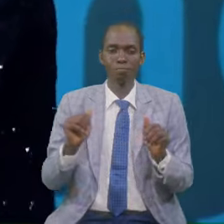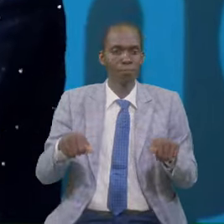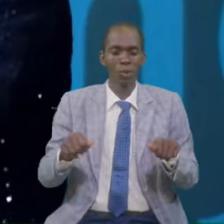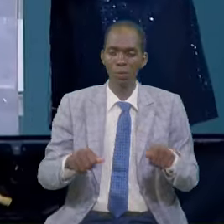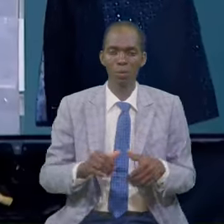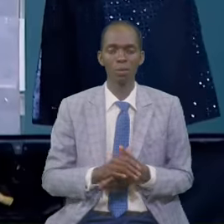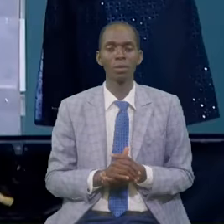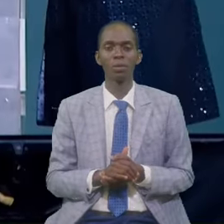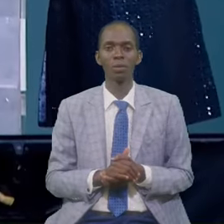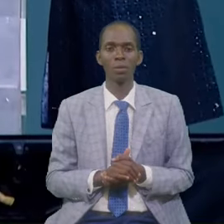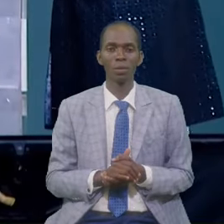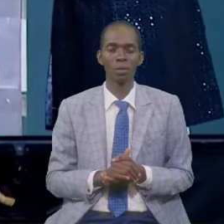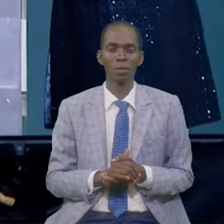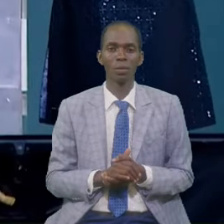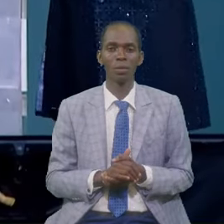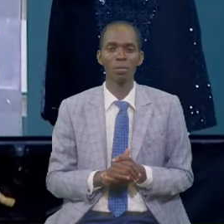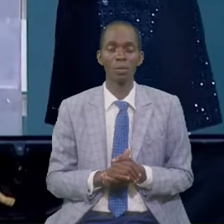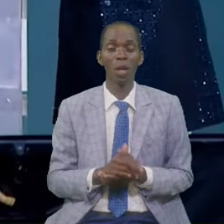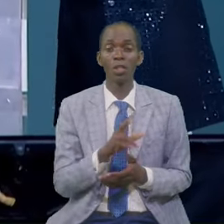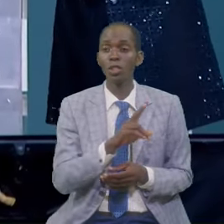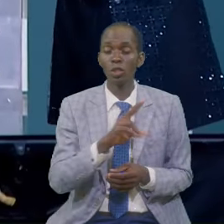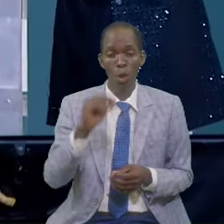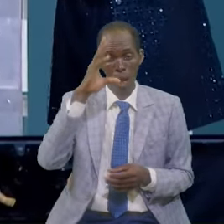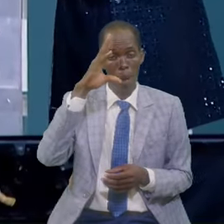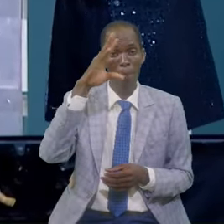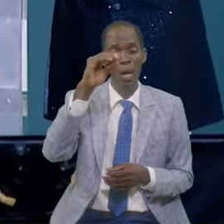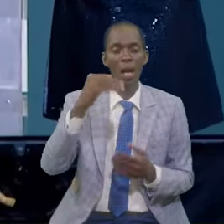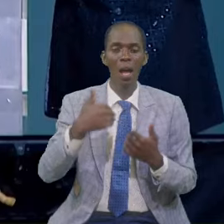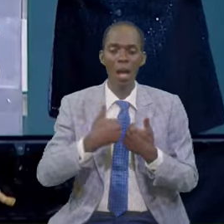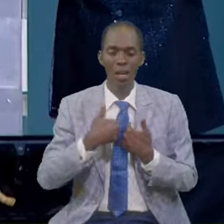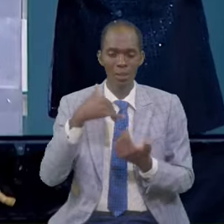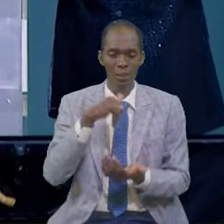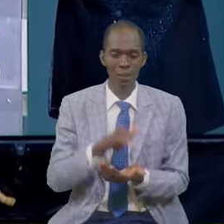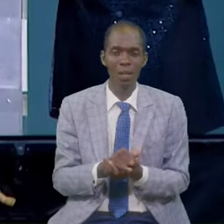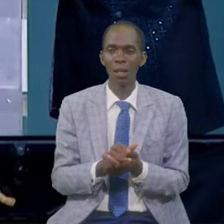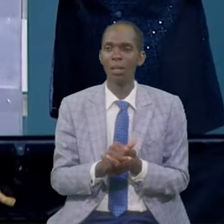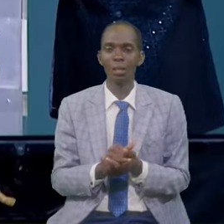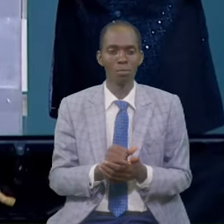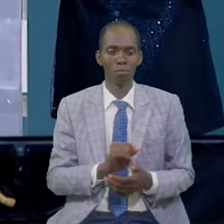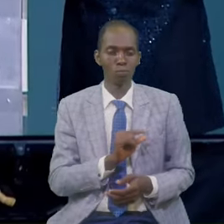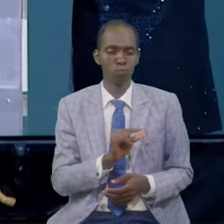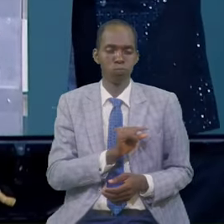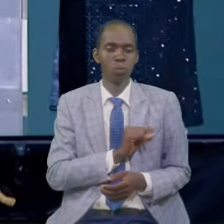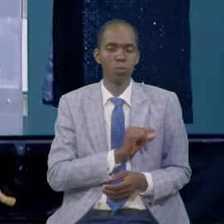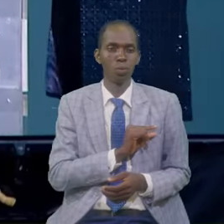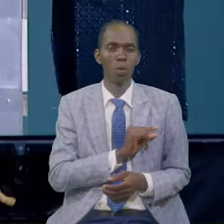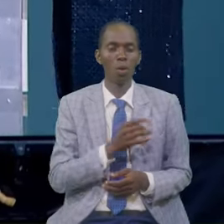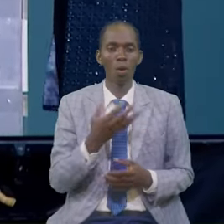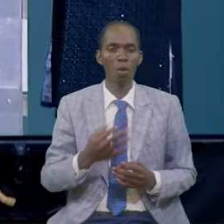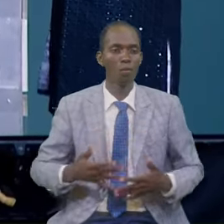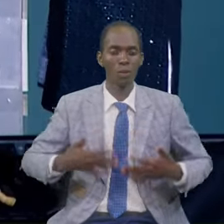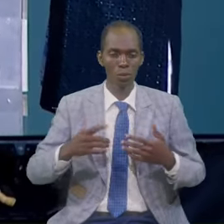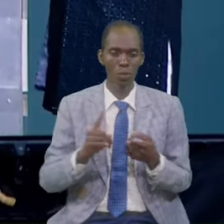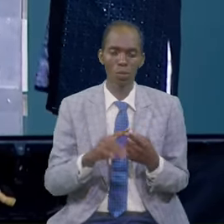ఏ దూతకు లేదు. No man has that quality of life. ye naruniki kuda atti jeevita